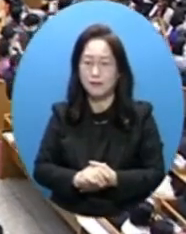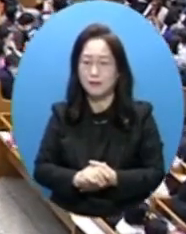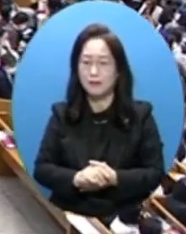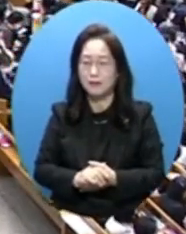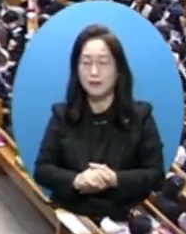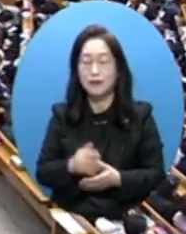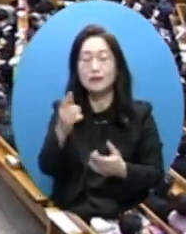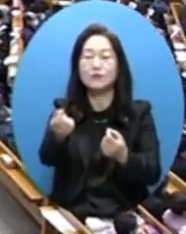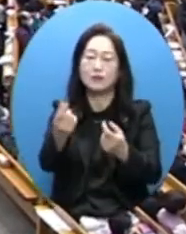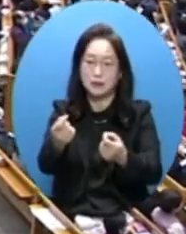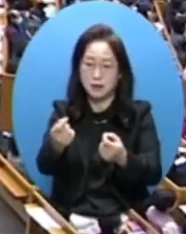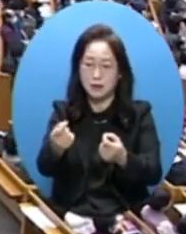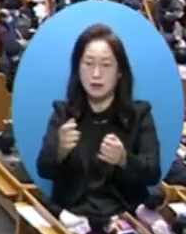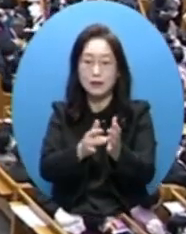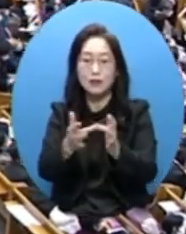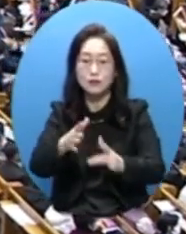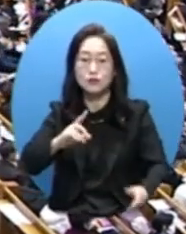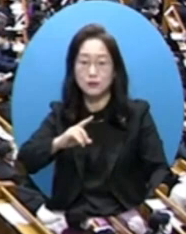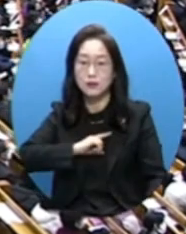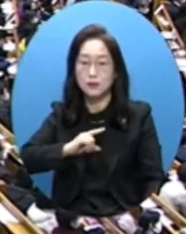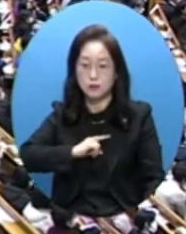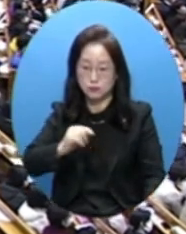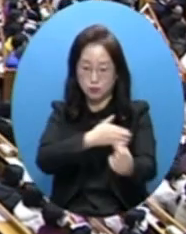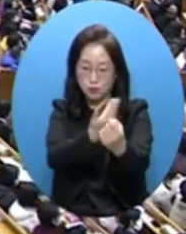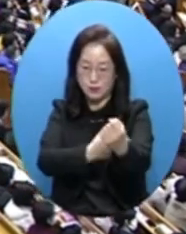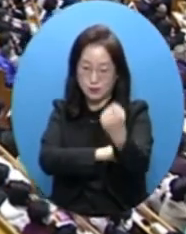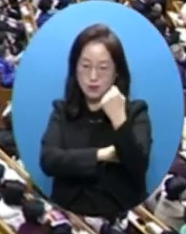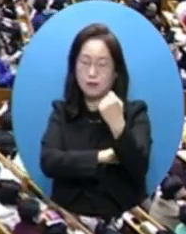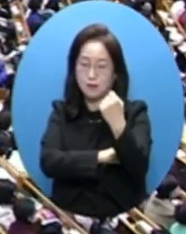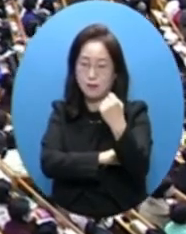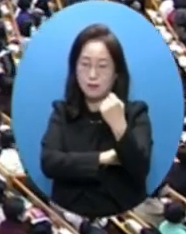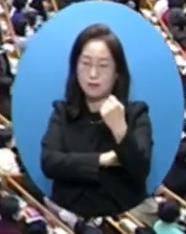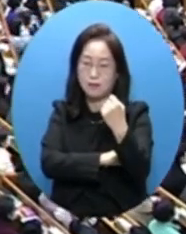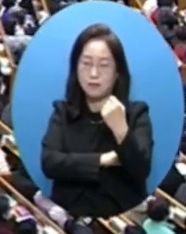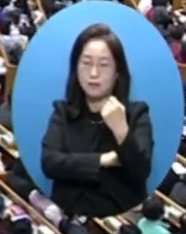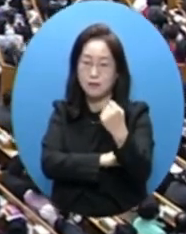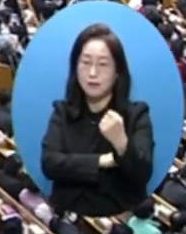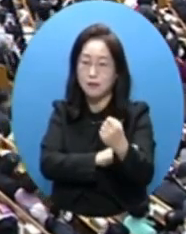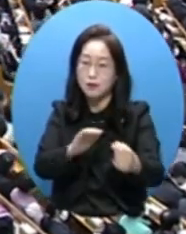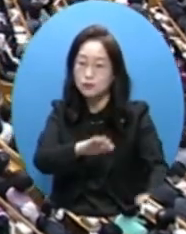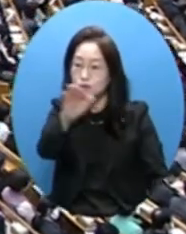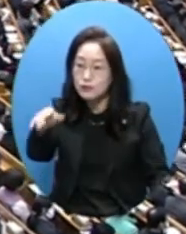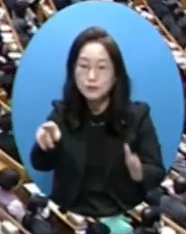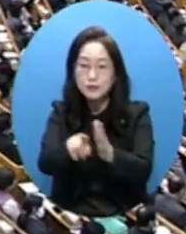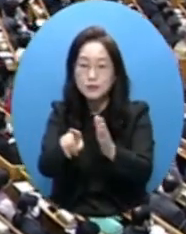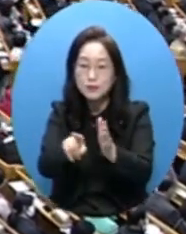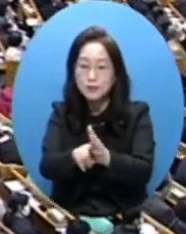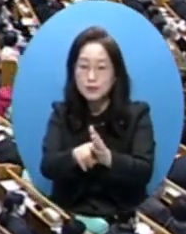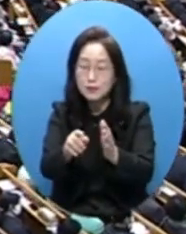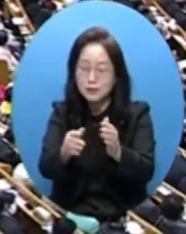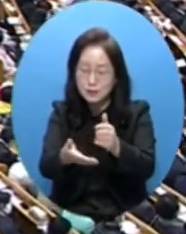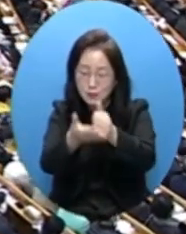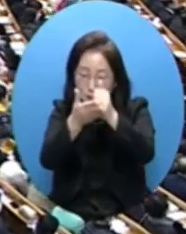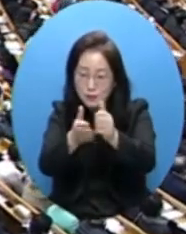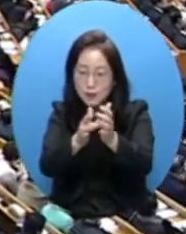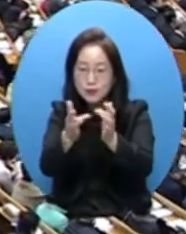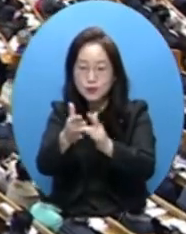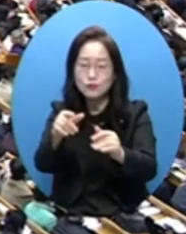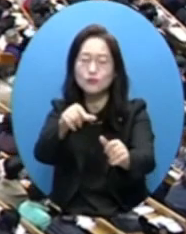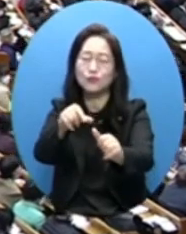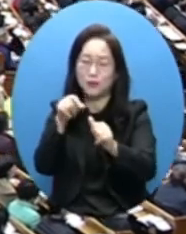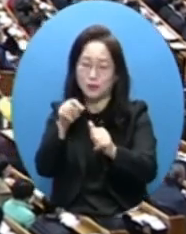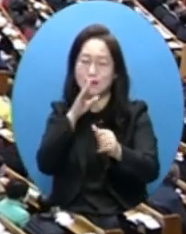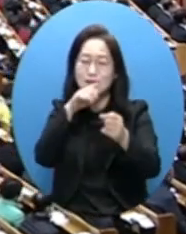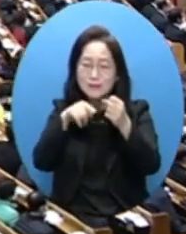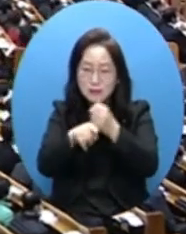이와 같이 예수의 이름에 권세가 있는 것입니다. 우리가 믿고 섬기는 예수님이 우리의 구원의 길이 되시고